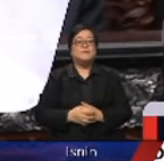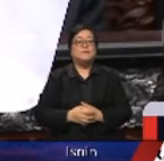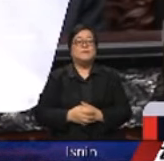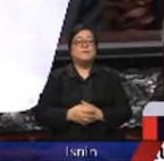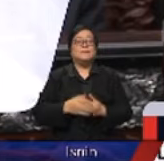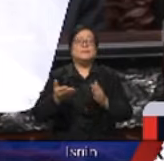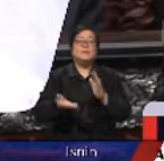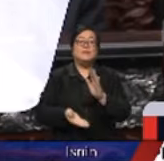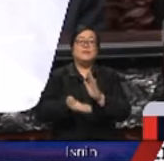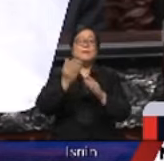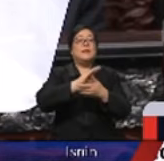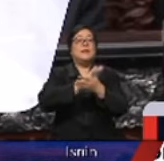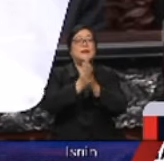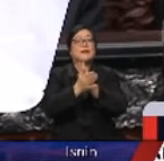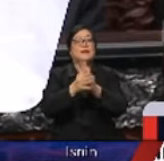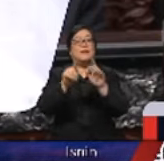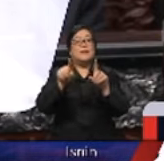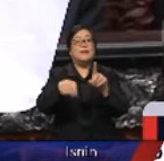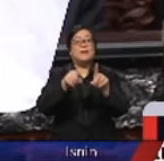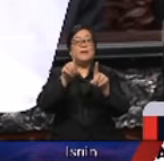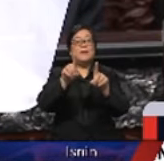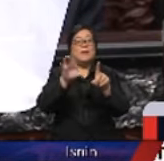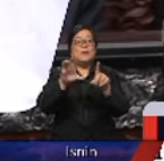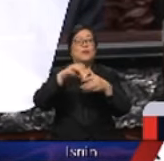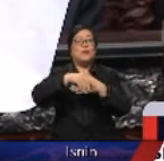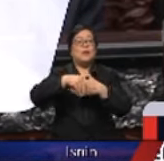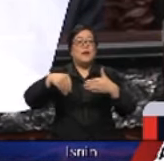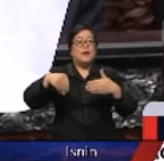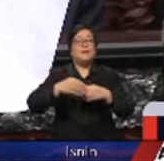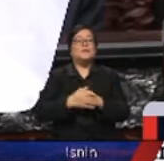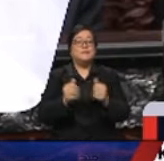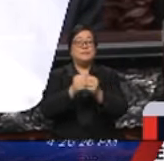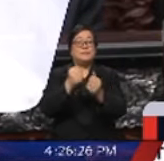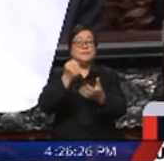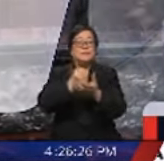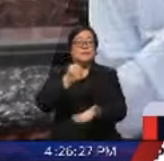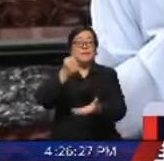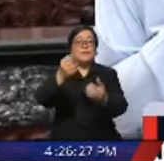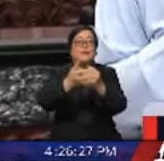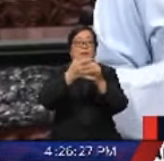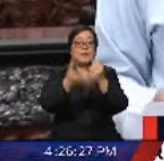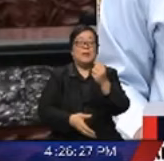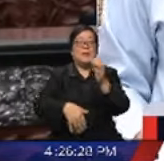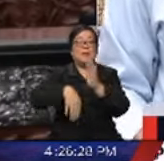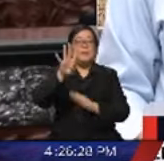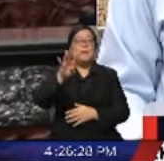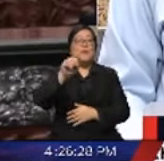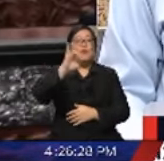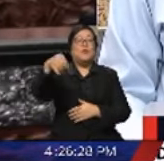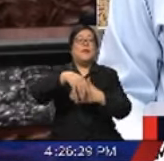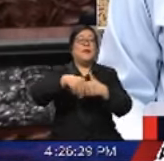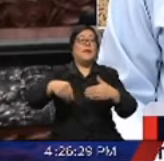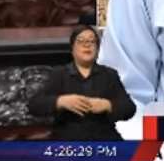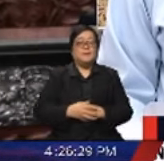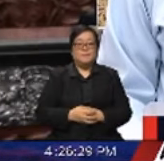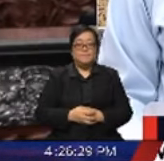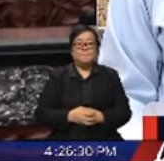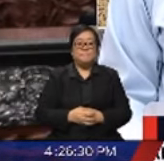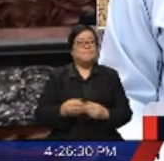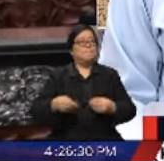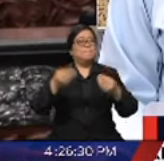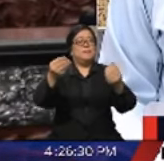menaikkan menjadi 100000 Ringgit dengan peruntukan tambahan lebih 40 juta ringgit